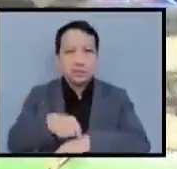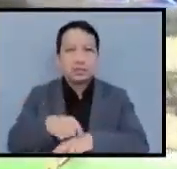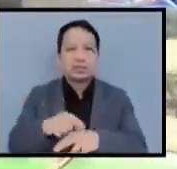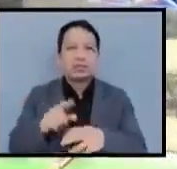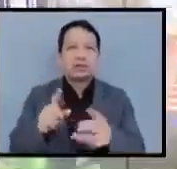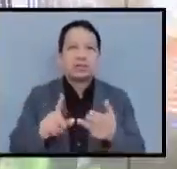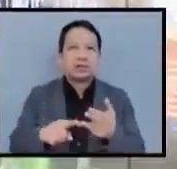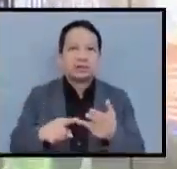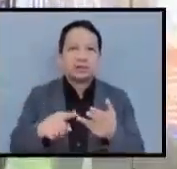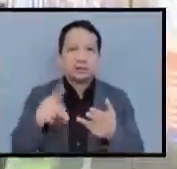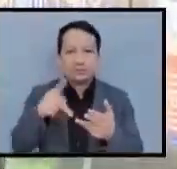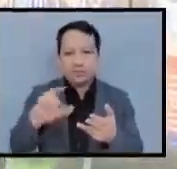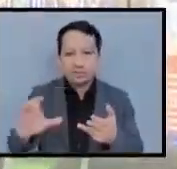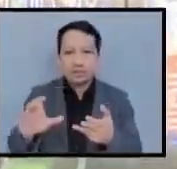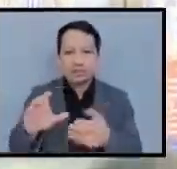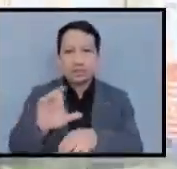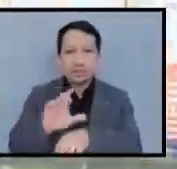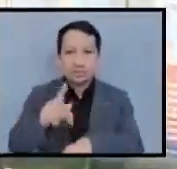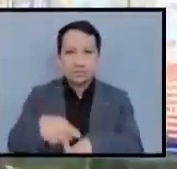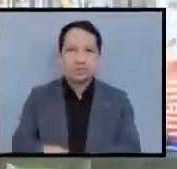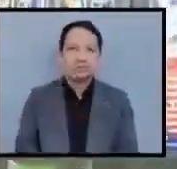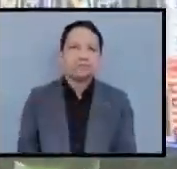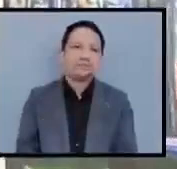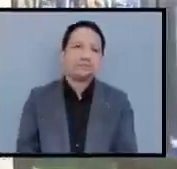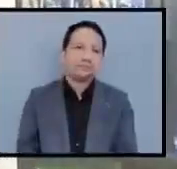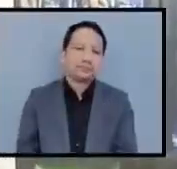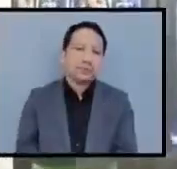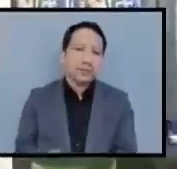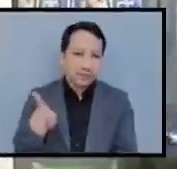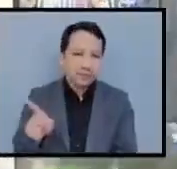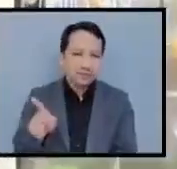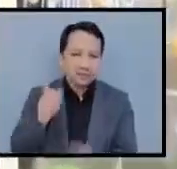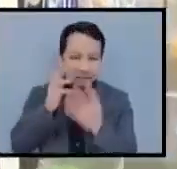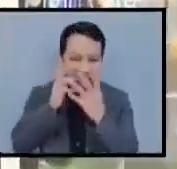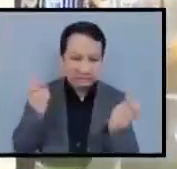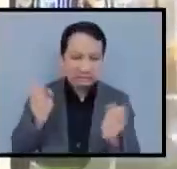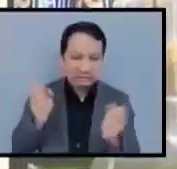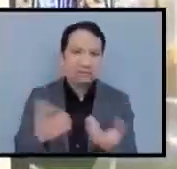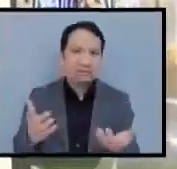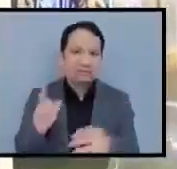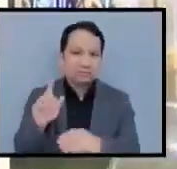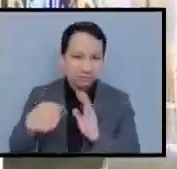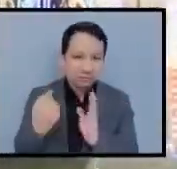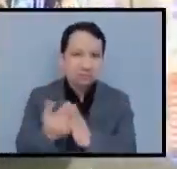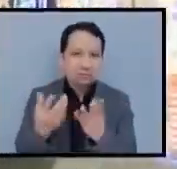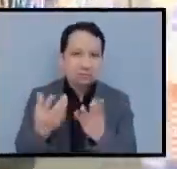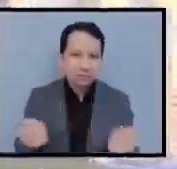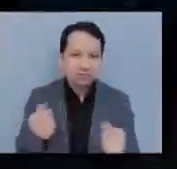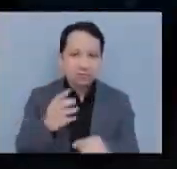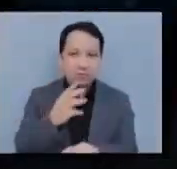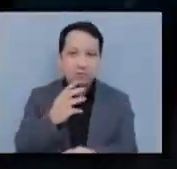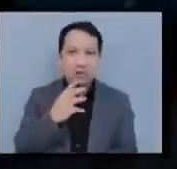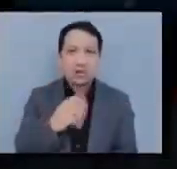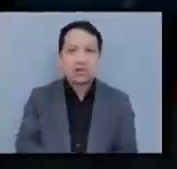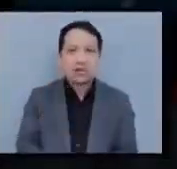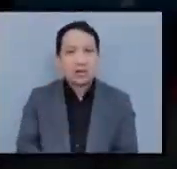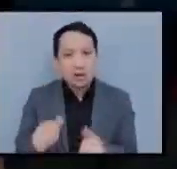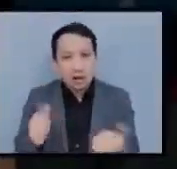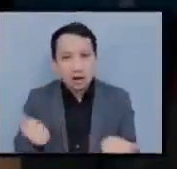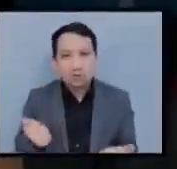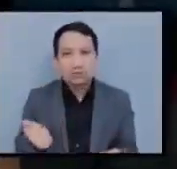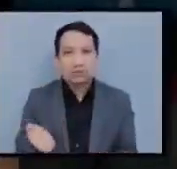Nanggigigil na si Jenny ilang oras pa lang na walang tubig. Eh paano pa kaya kung umabot ng ilang araw?